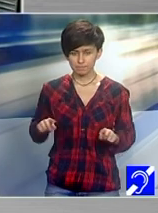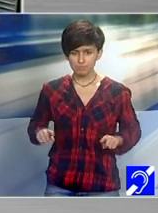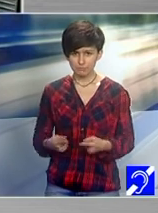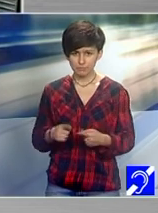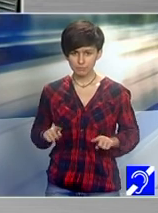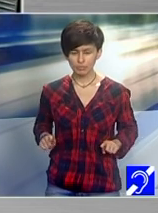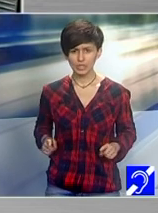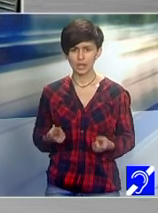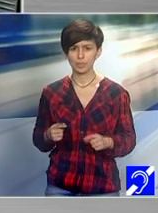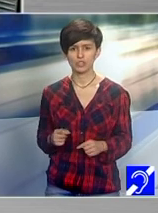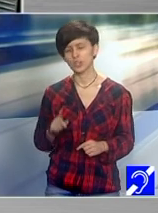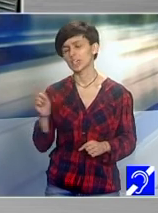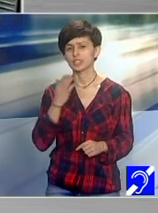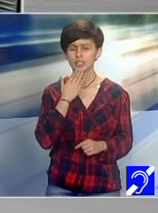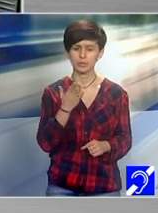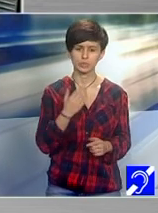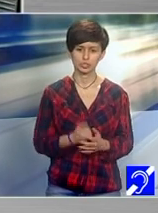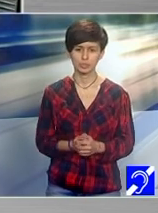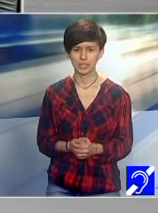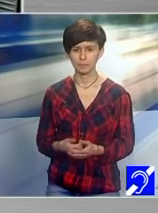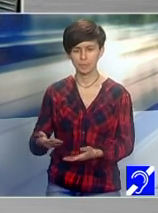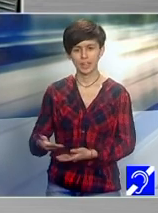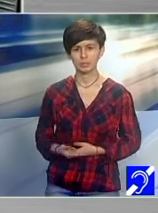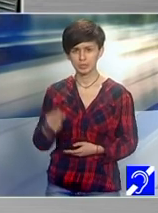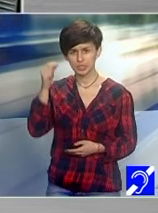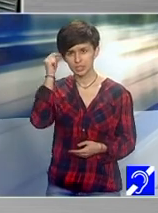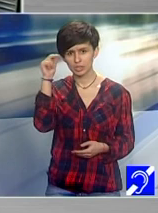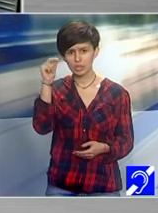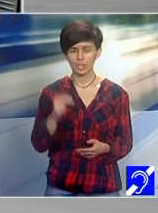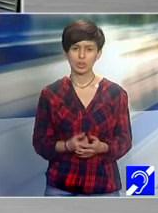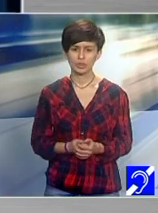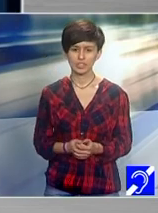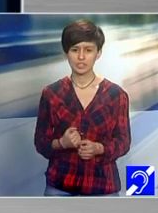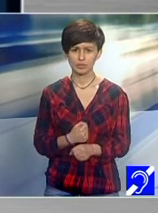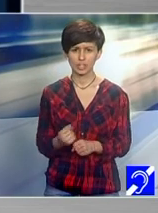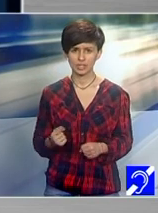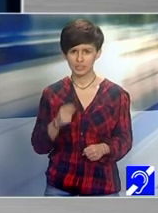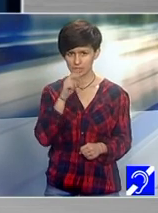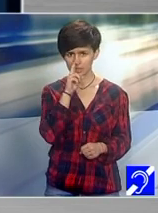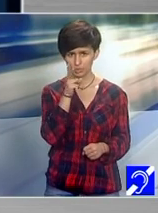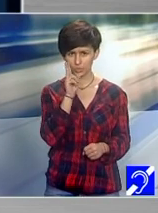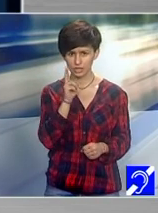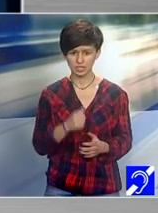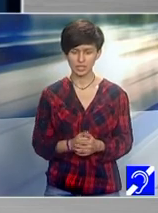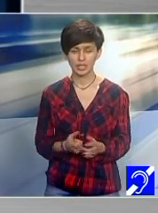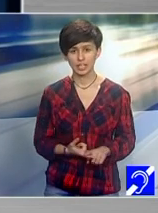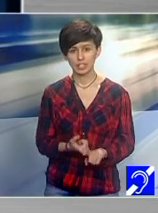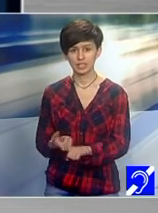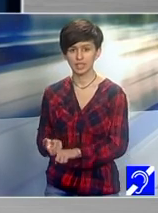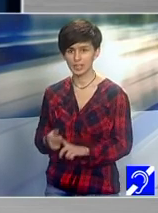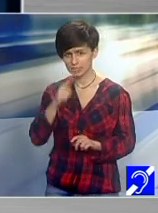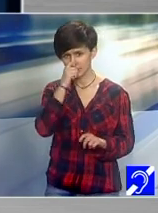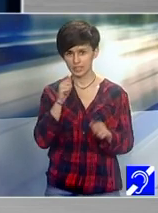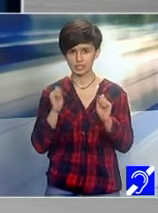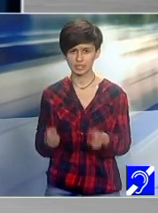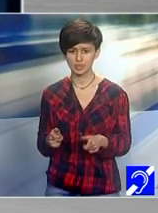generale. Așa este. Am primit o veste foarte proastă referitor la demisia domnului președinte. De ce este o veste proastă? Sigur că da, este o veste proastă. Noi